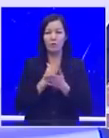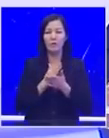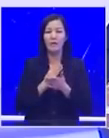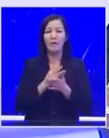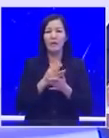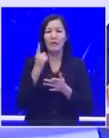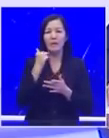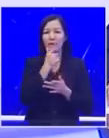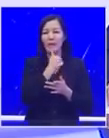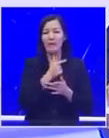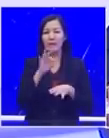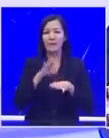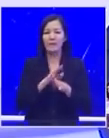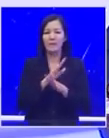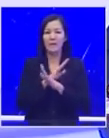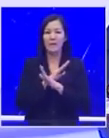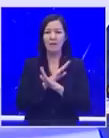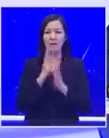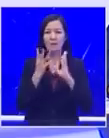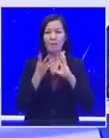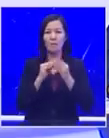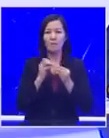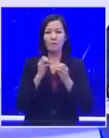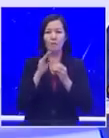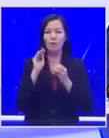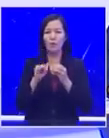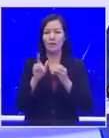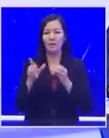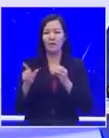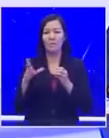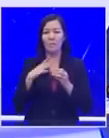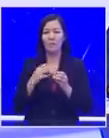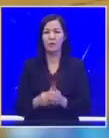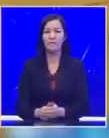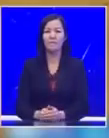Ал Италияда бұл індеттен қайтыс болғандар саны 14 мыңға жетті.